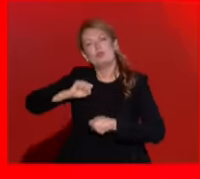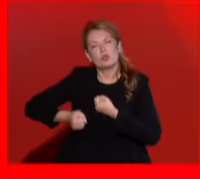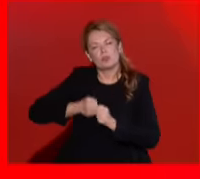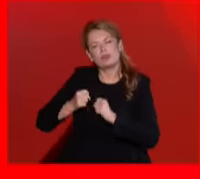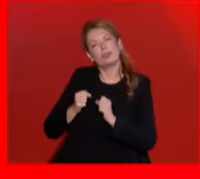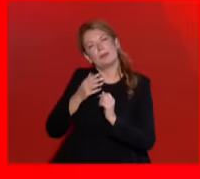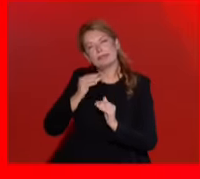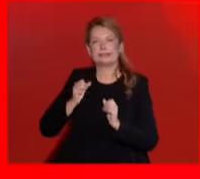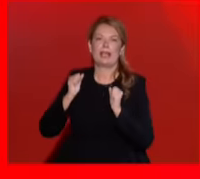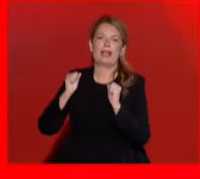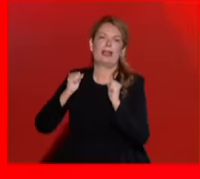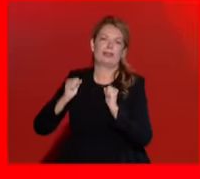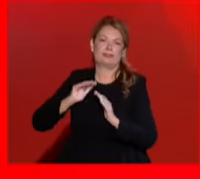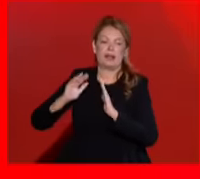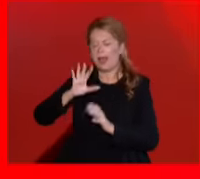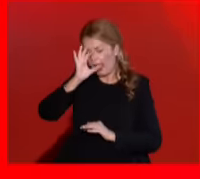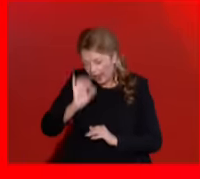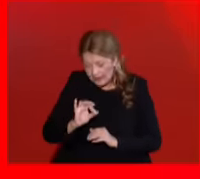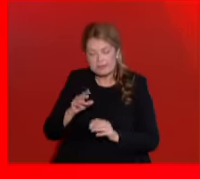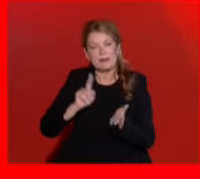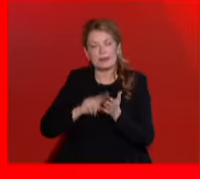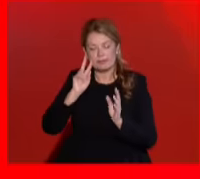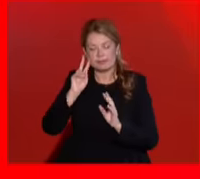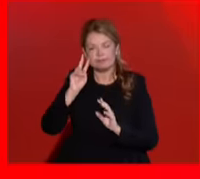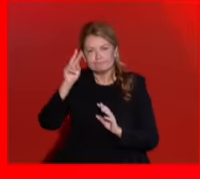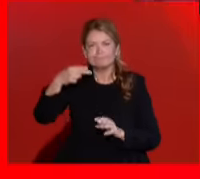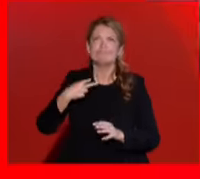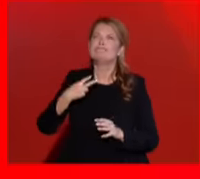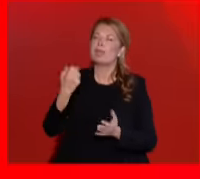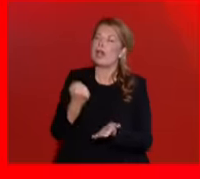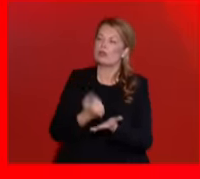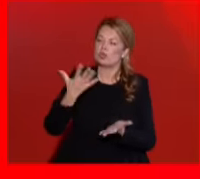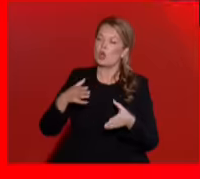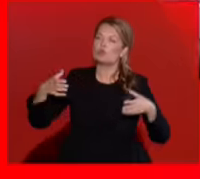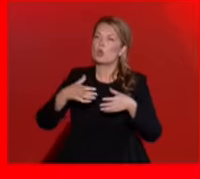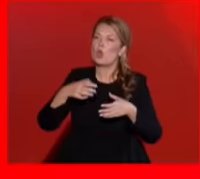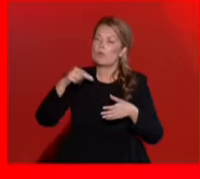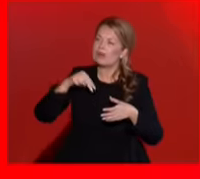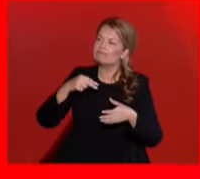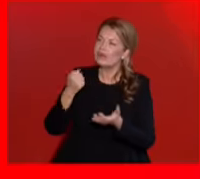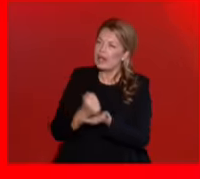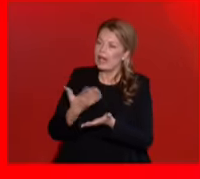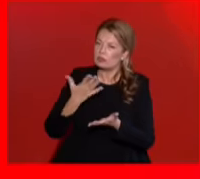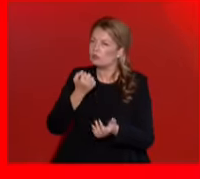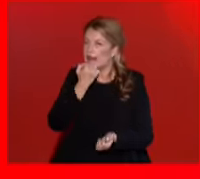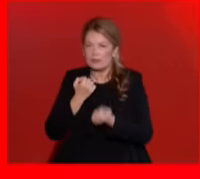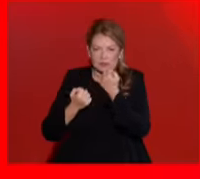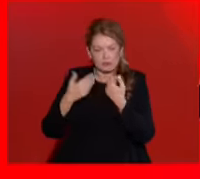χρειαζόταν. Πρέπει να δούμε αυτή την αλήθεια κατάματα και να αναμετρηθούμε με τις δυσκολίες